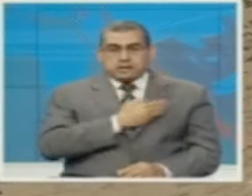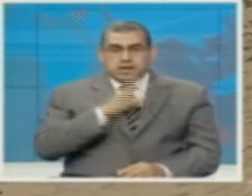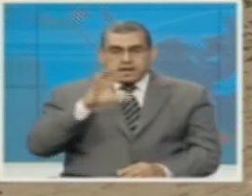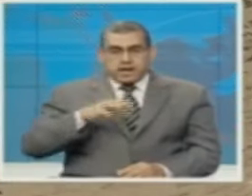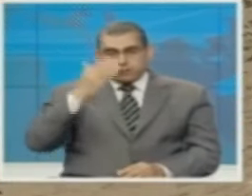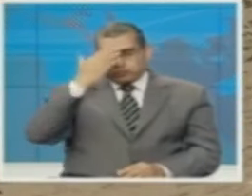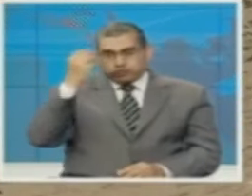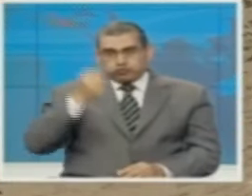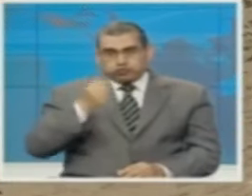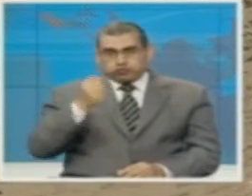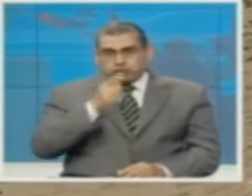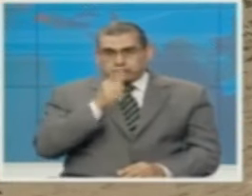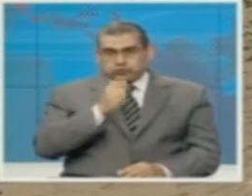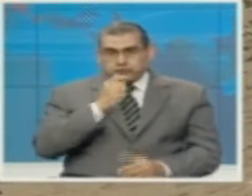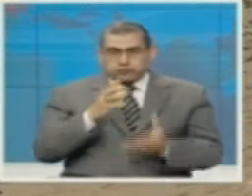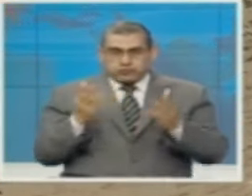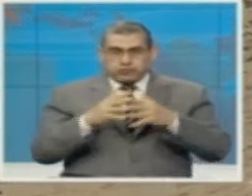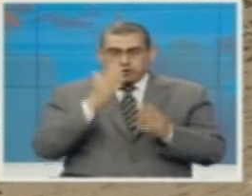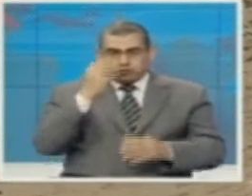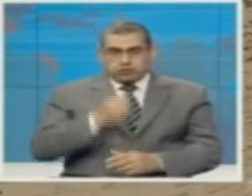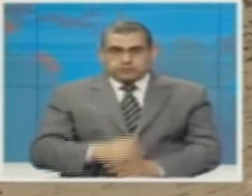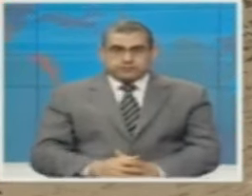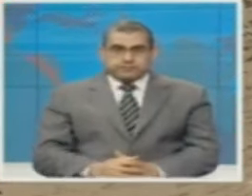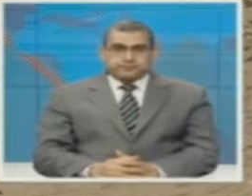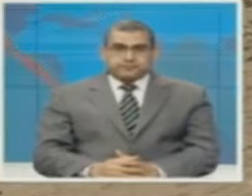الشكر كريم بيبرز، كنت معنا، شكرا جزيلا لك.